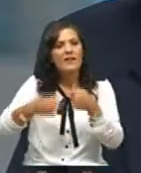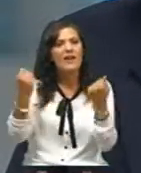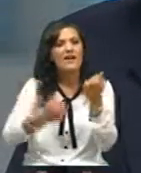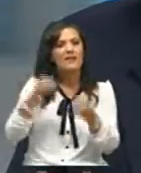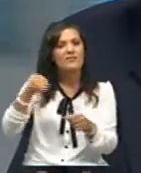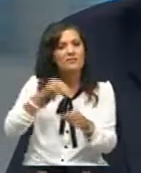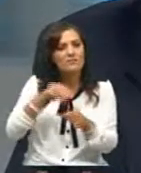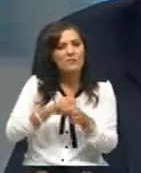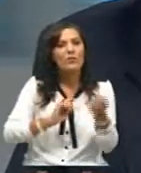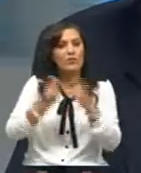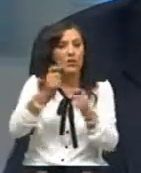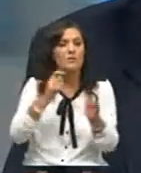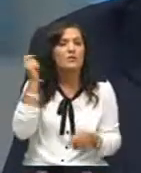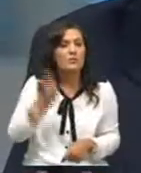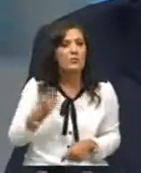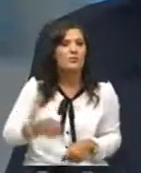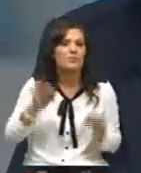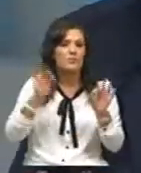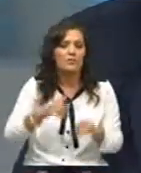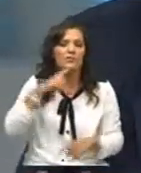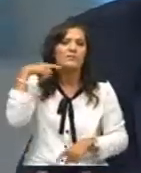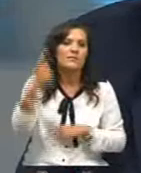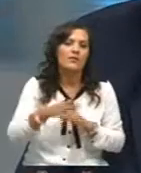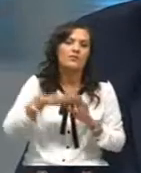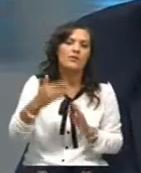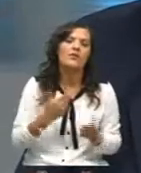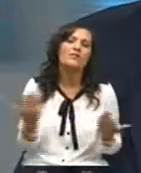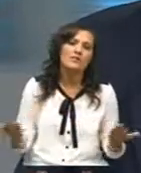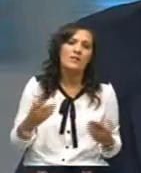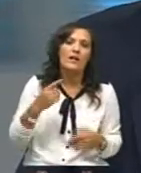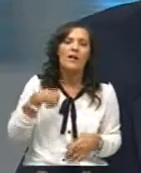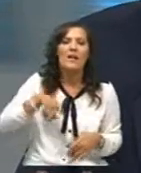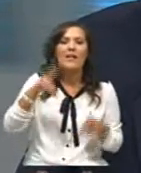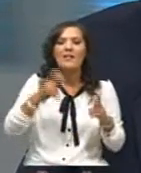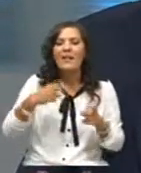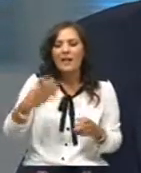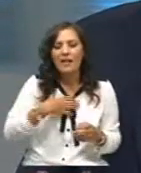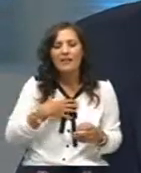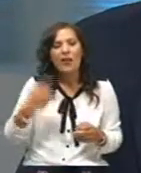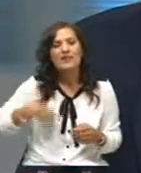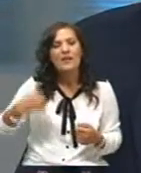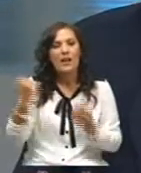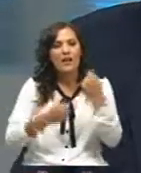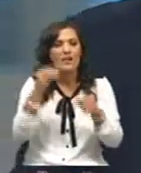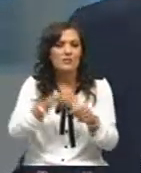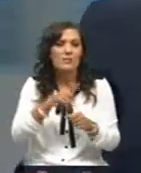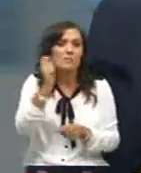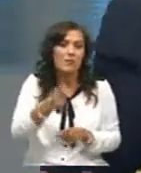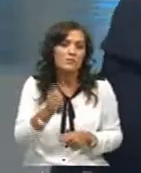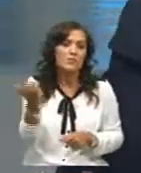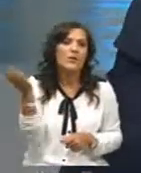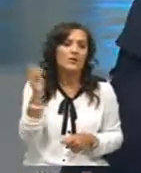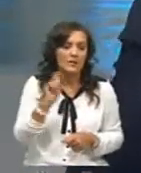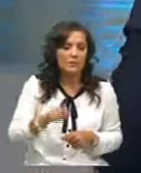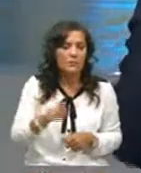araçlarda kullanma zorunluluğu başlıyor Önümüzdeki seneden sonra da inşallah yine karıştır işi bugün zorunluluk haline gelecek mi